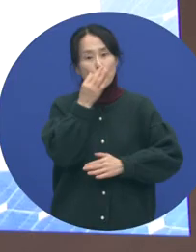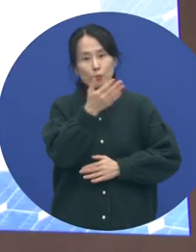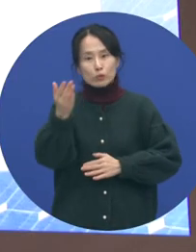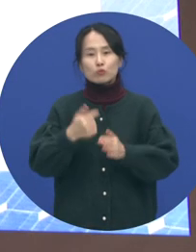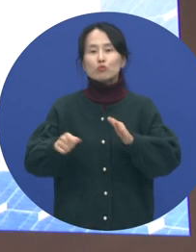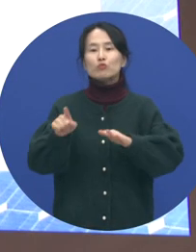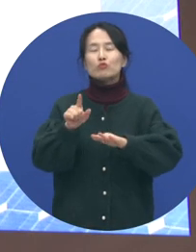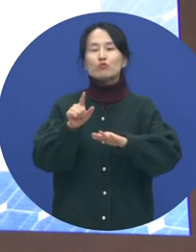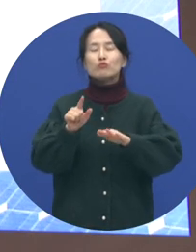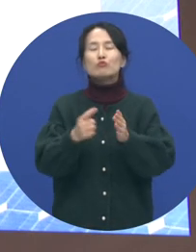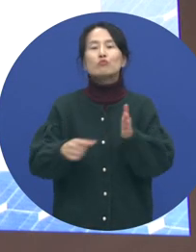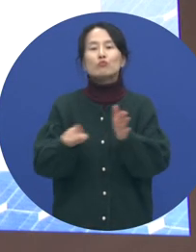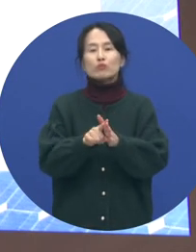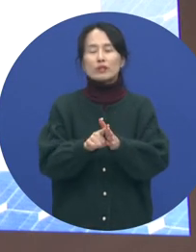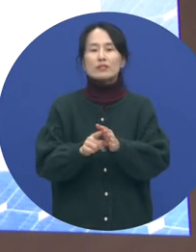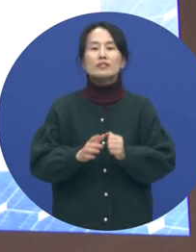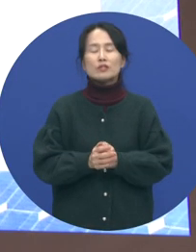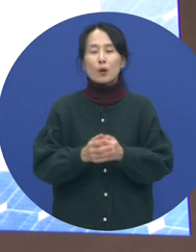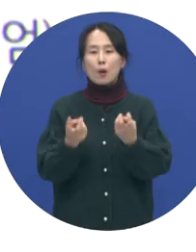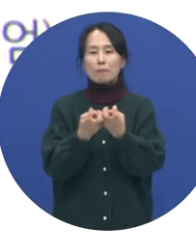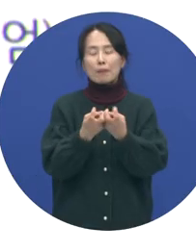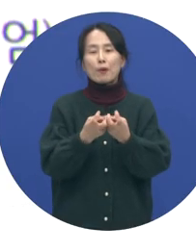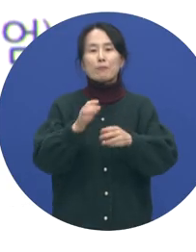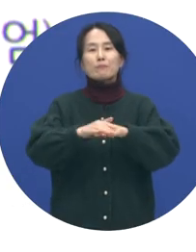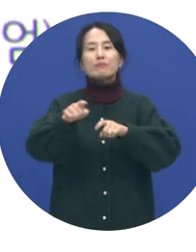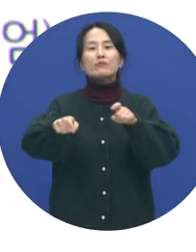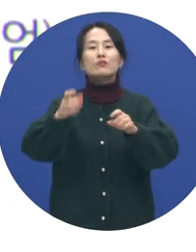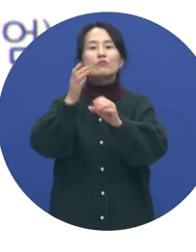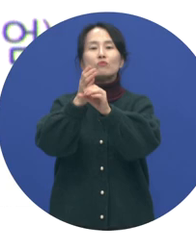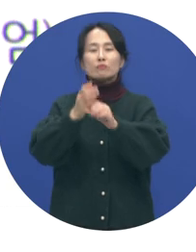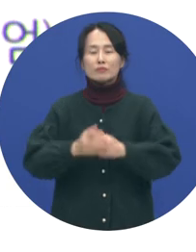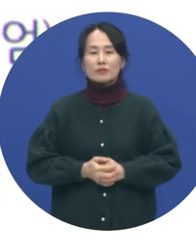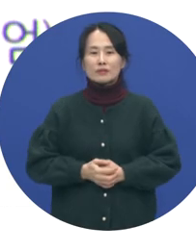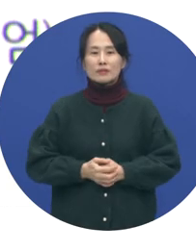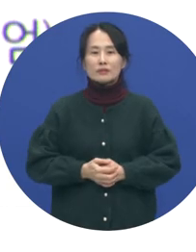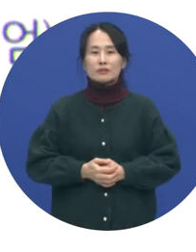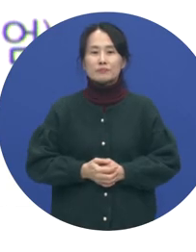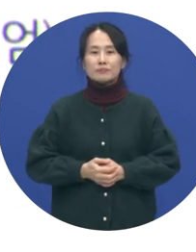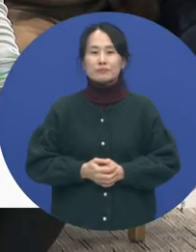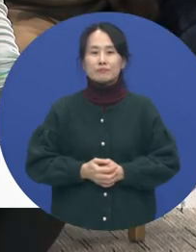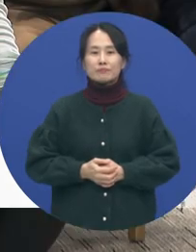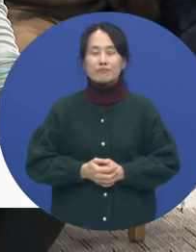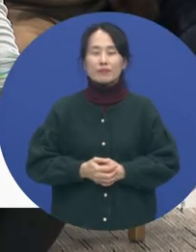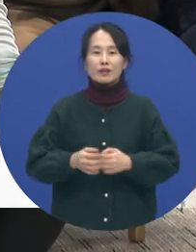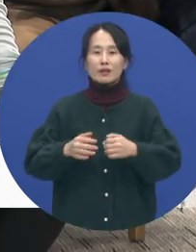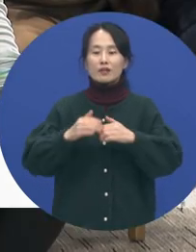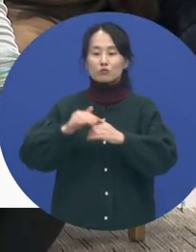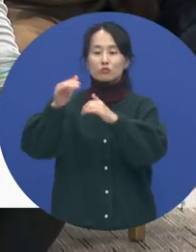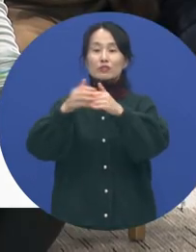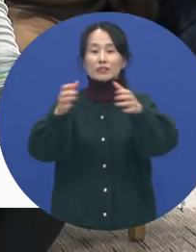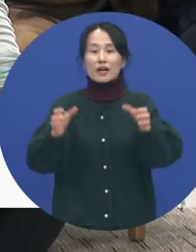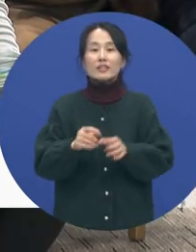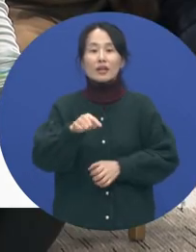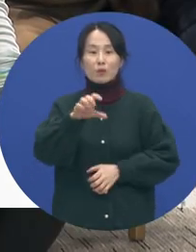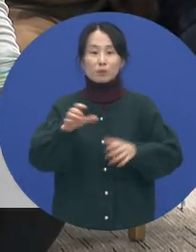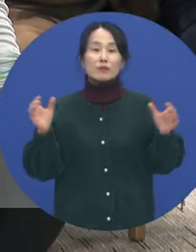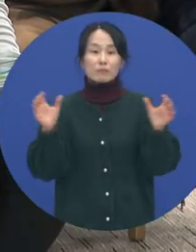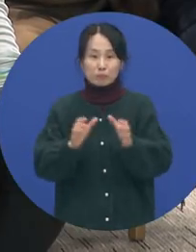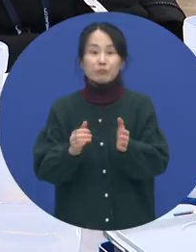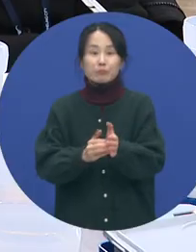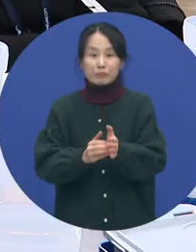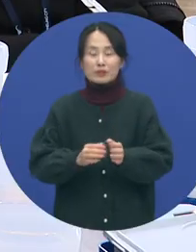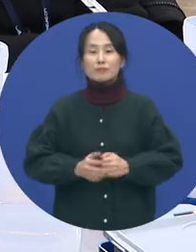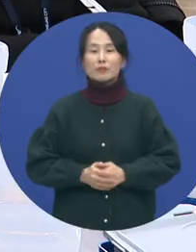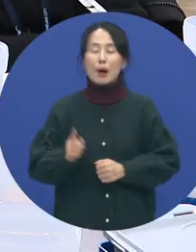다양한 실행 방안을 본격적으로 추진할 예정. 이를 위해 경기산단 아리백 추진단이 한자리에 모였습니다. 산단